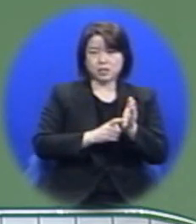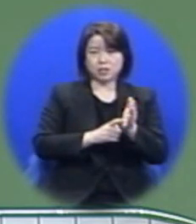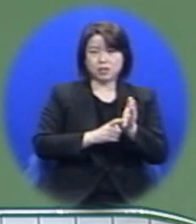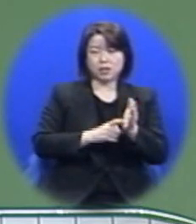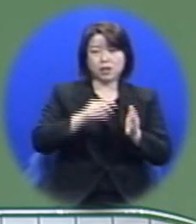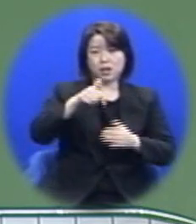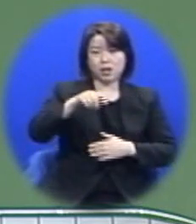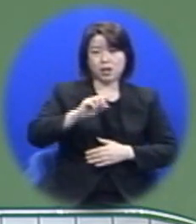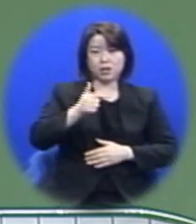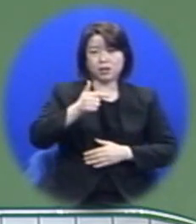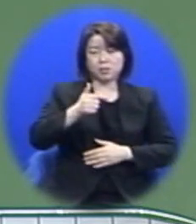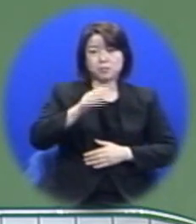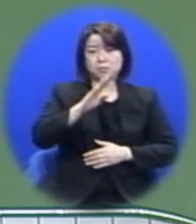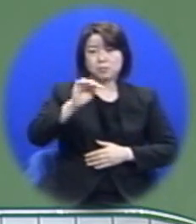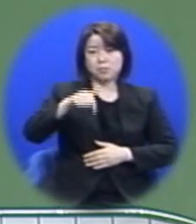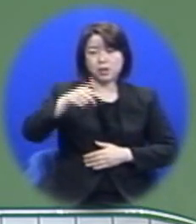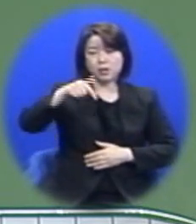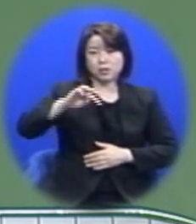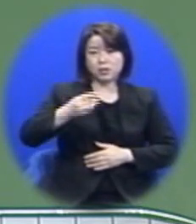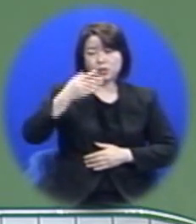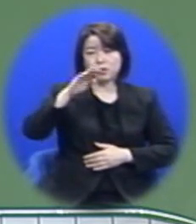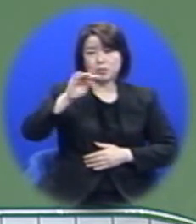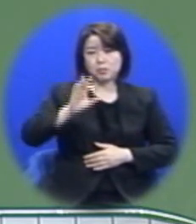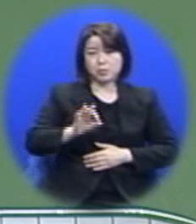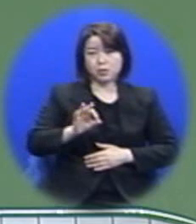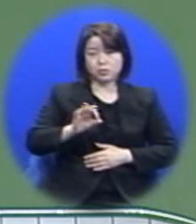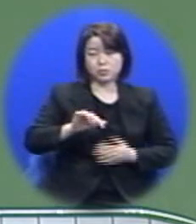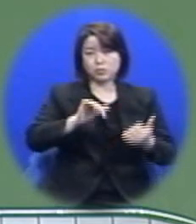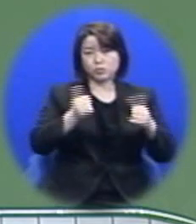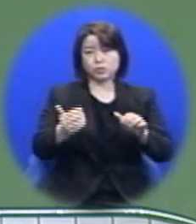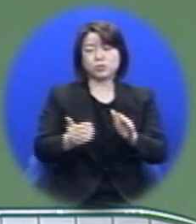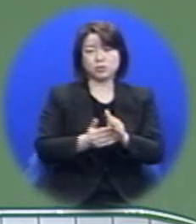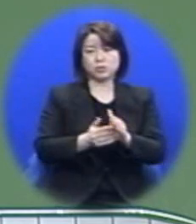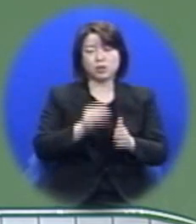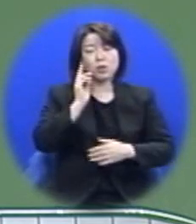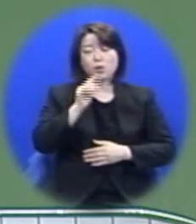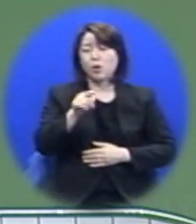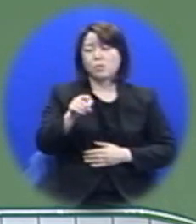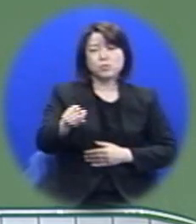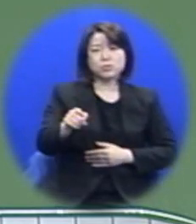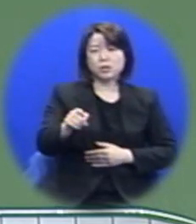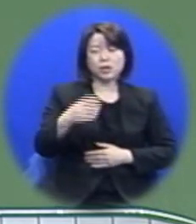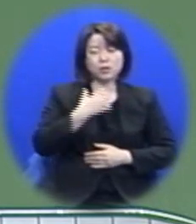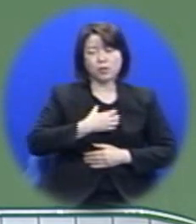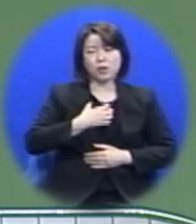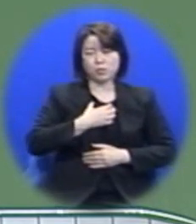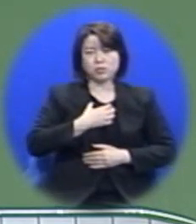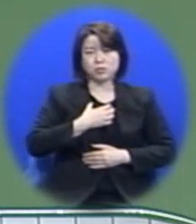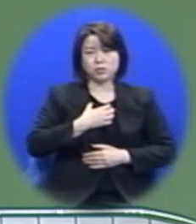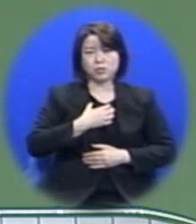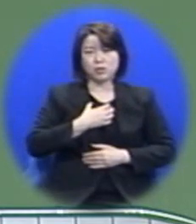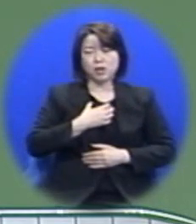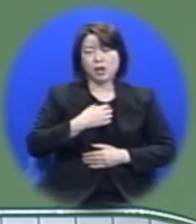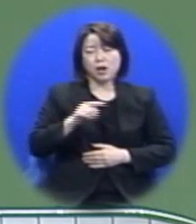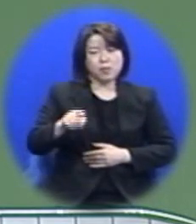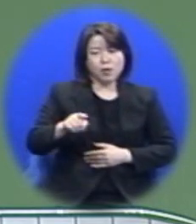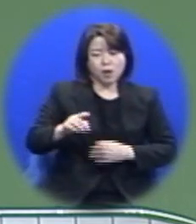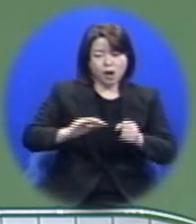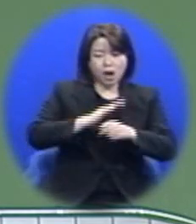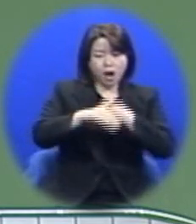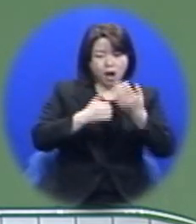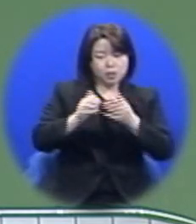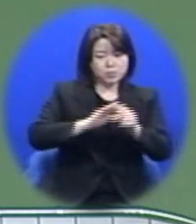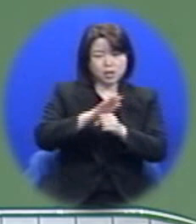죽었어요. 너무 그것이 고통스러워서 그는 기도도 못하고 하나님의 사랑을 믿을 수가